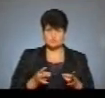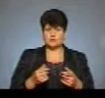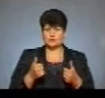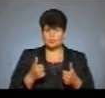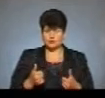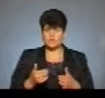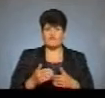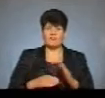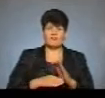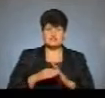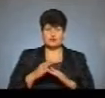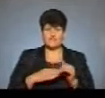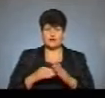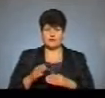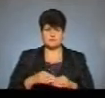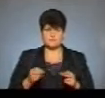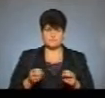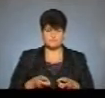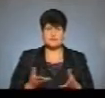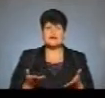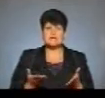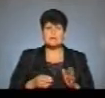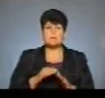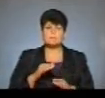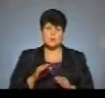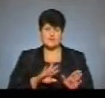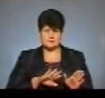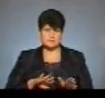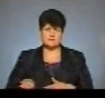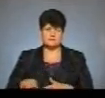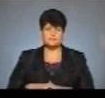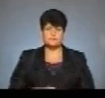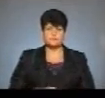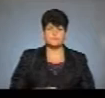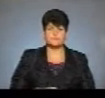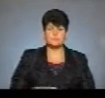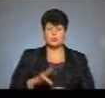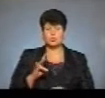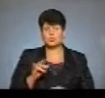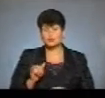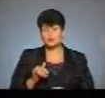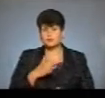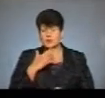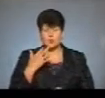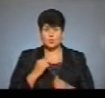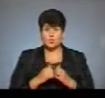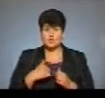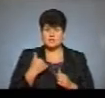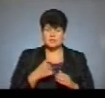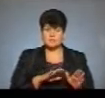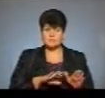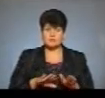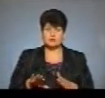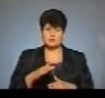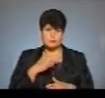хороших висококваліфікованих фахівців. А які професії відходять у минуле? Ну, багато, кожен рік відходить